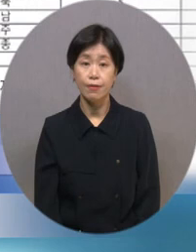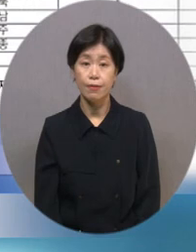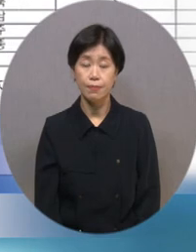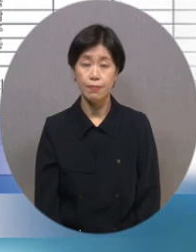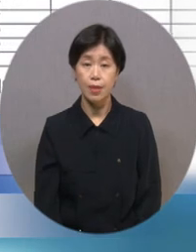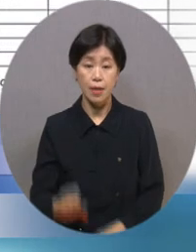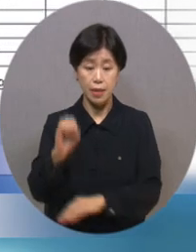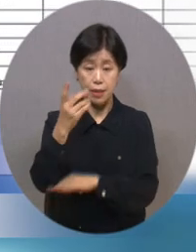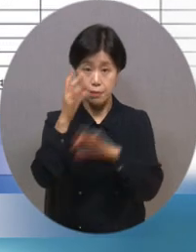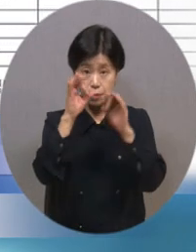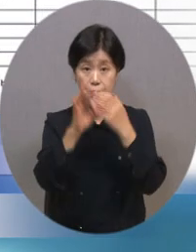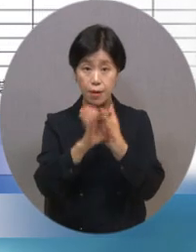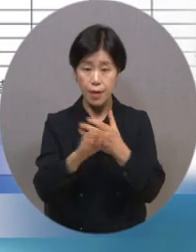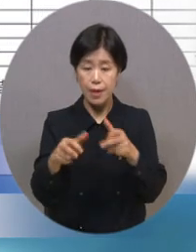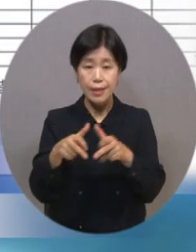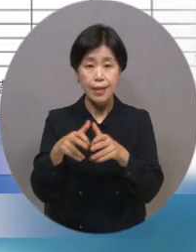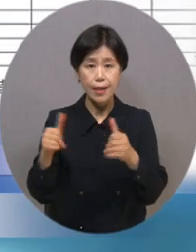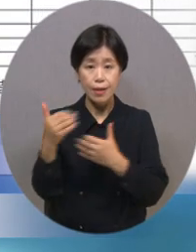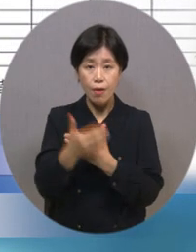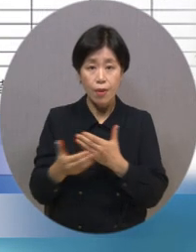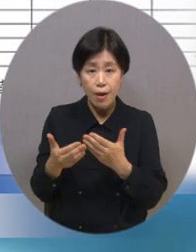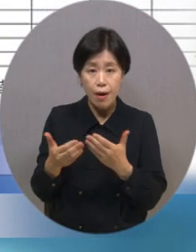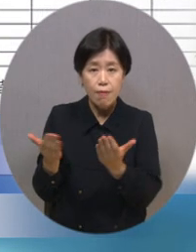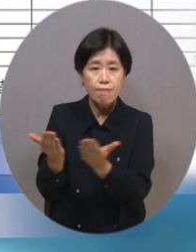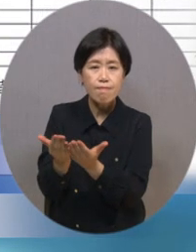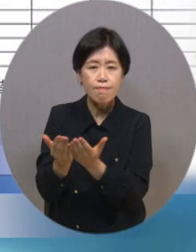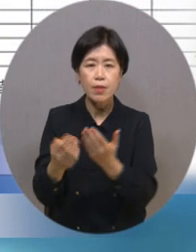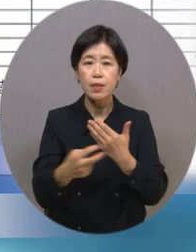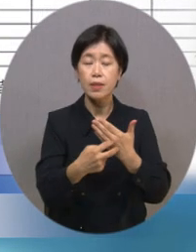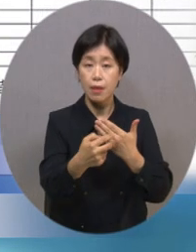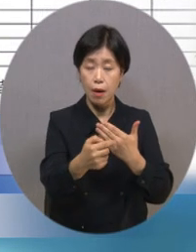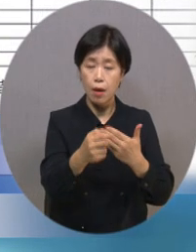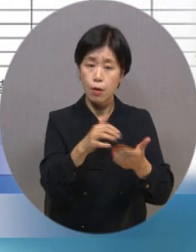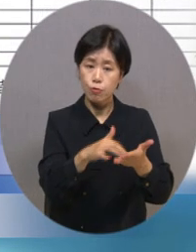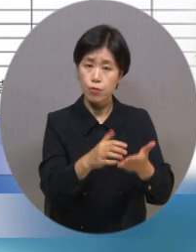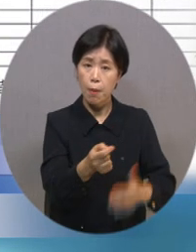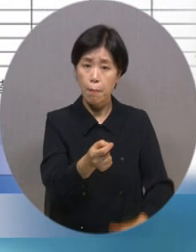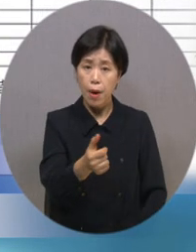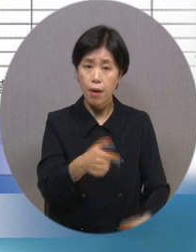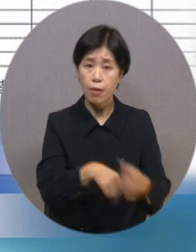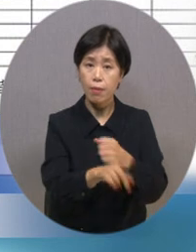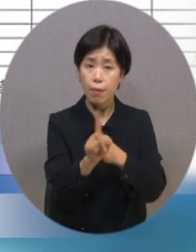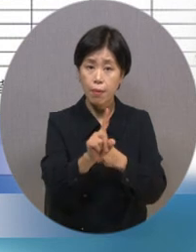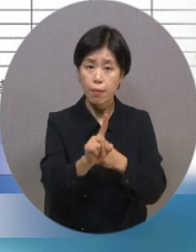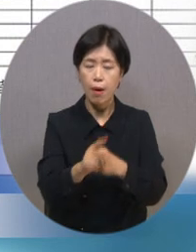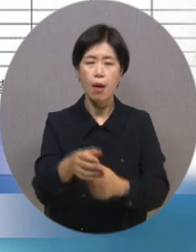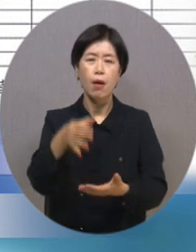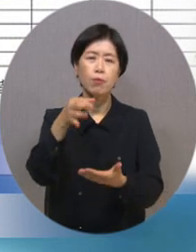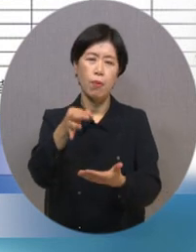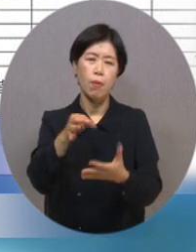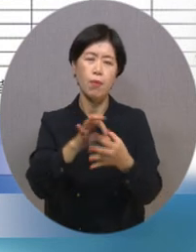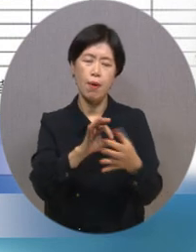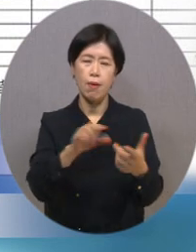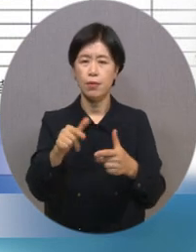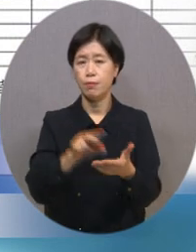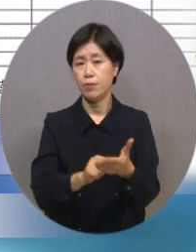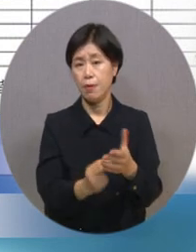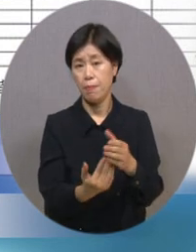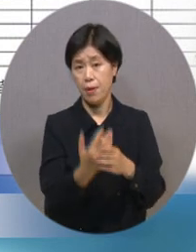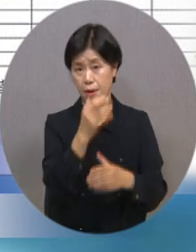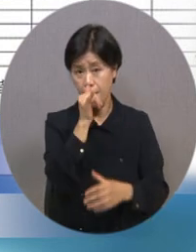기사에서는 장애인 건강 조치로 활동하는 의사수가 적은 이유로이 의료 수가 체계를 지적하고